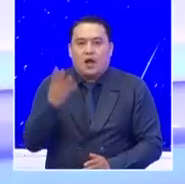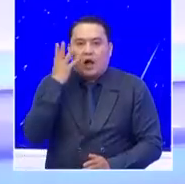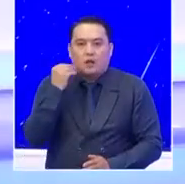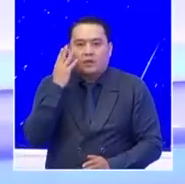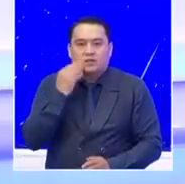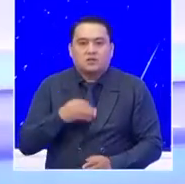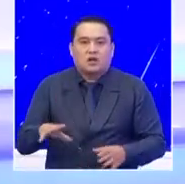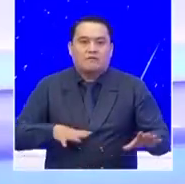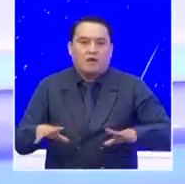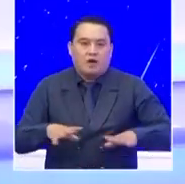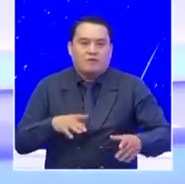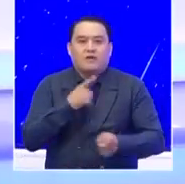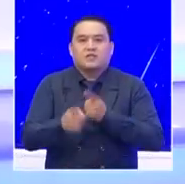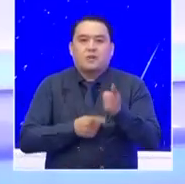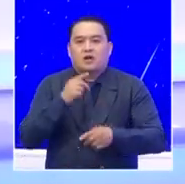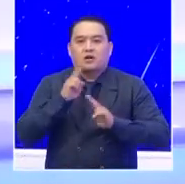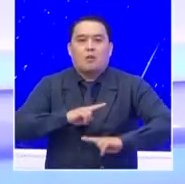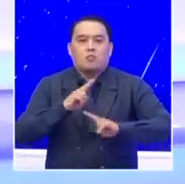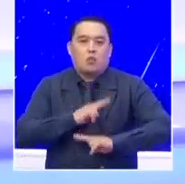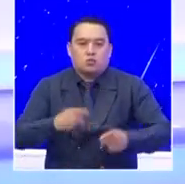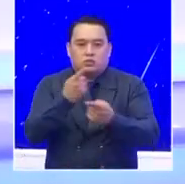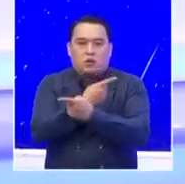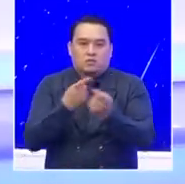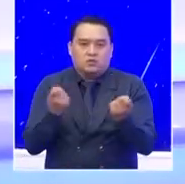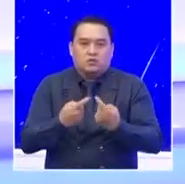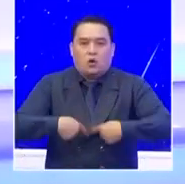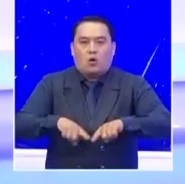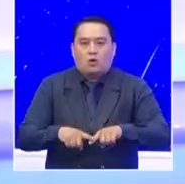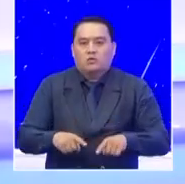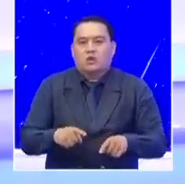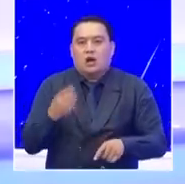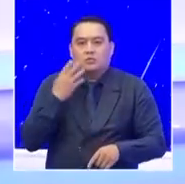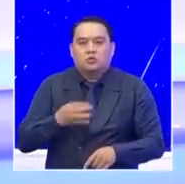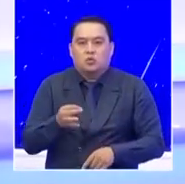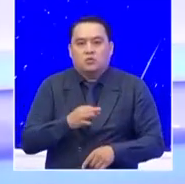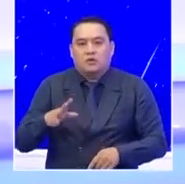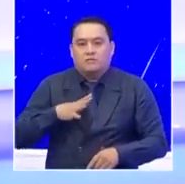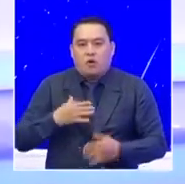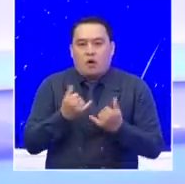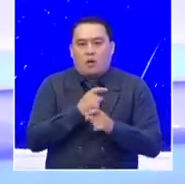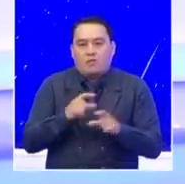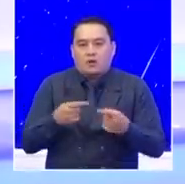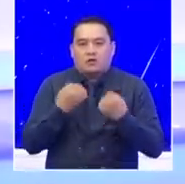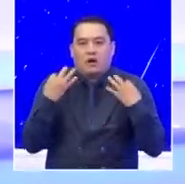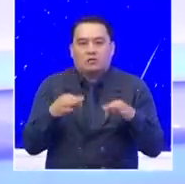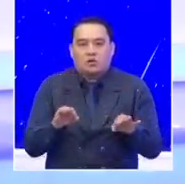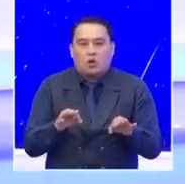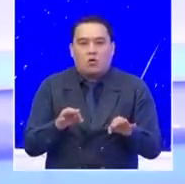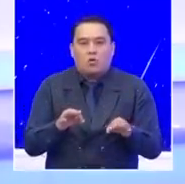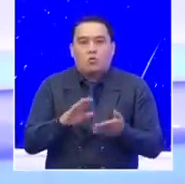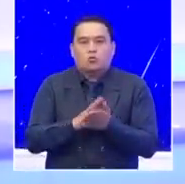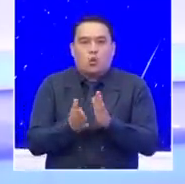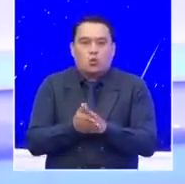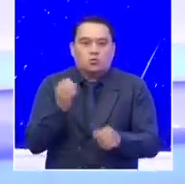Алматинская барахолка возобновляет работу. Как сообщили в оперативном штабе Южной столицы, функционирование объектов разрешено при